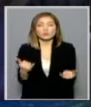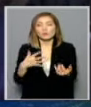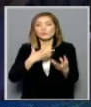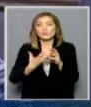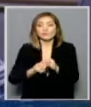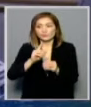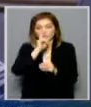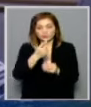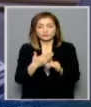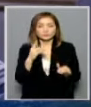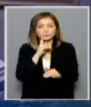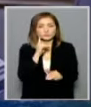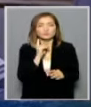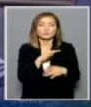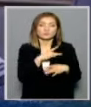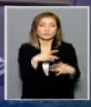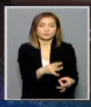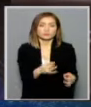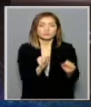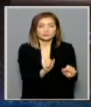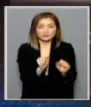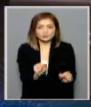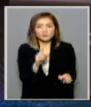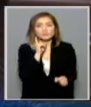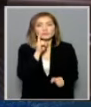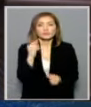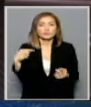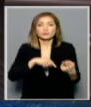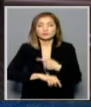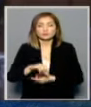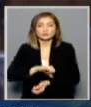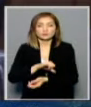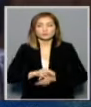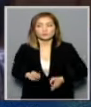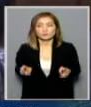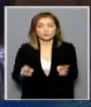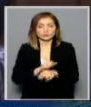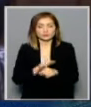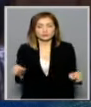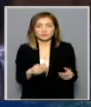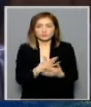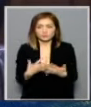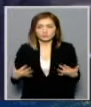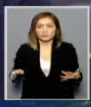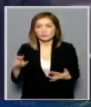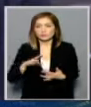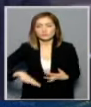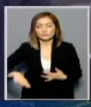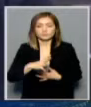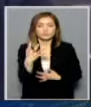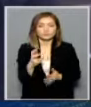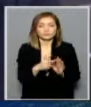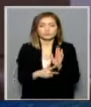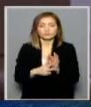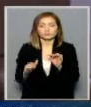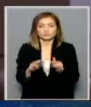жылы есірткіге ерте жастан тәуелді болудың алдын алу және жасөспірімдер арасында есірткі қылмыстарын болдырмау мақсатында облыс көлемінде